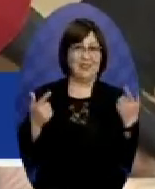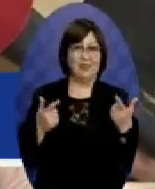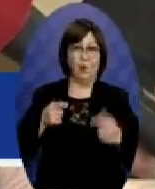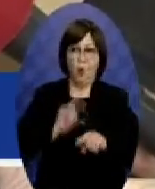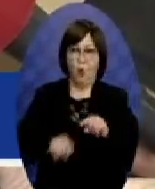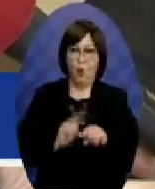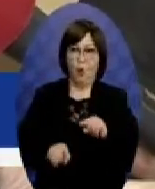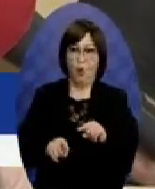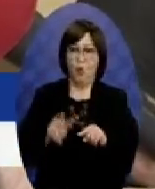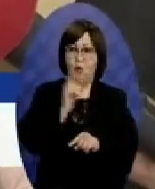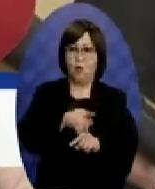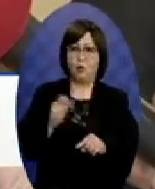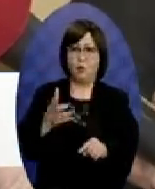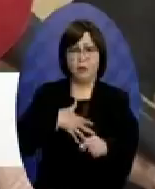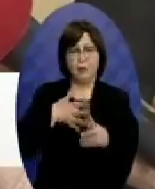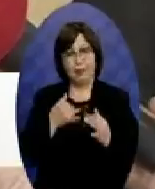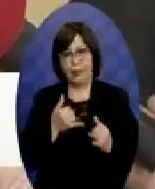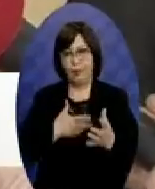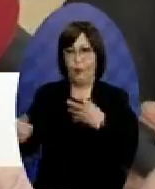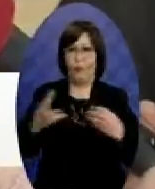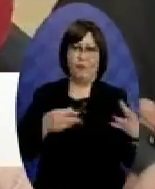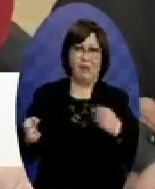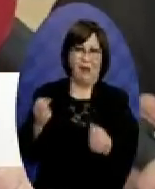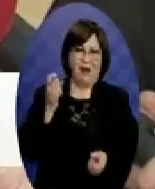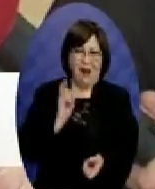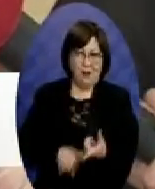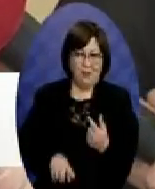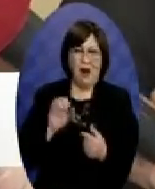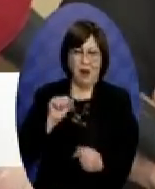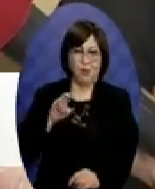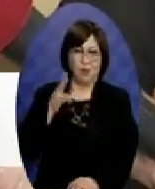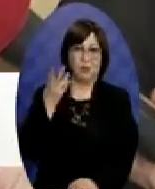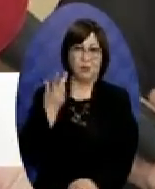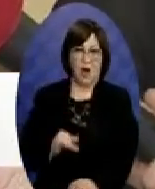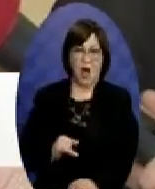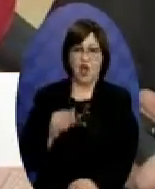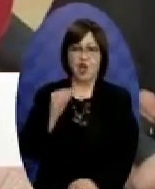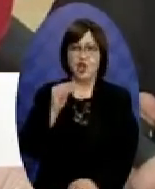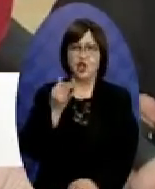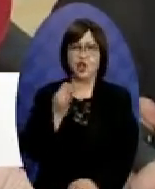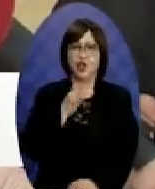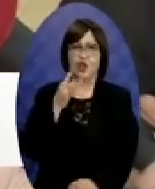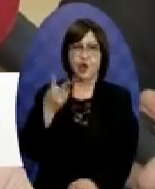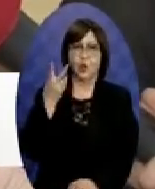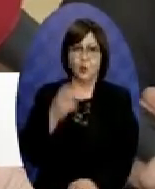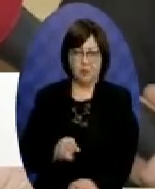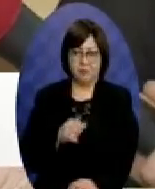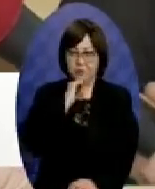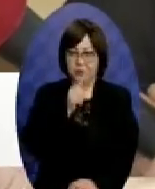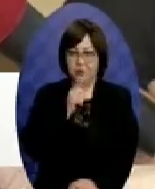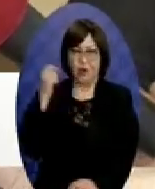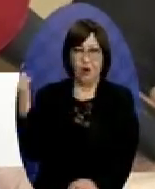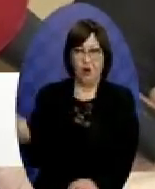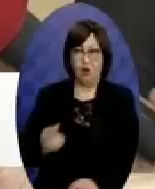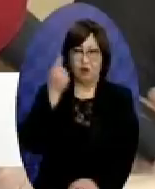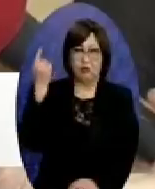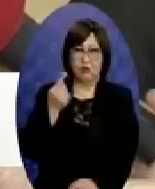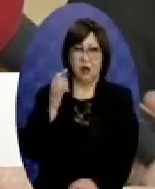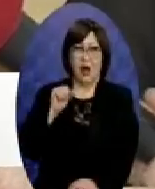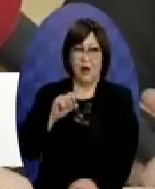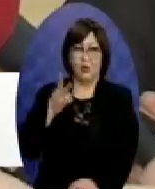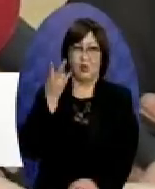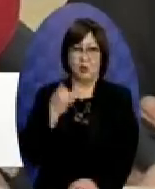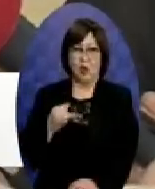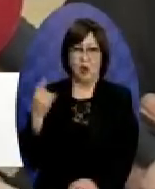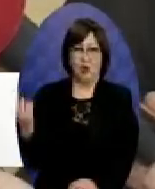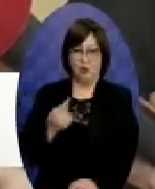байгаа ийм үе гэдэг бол та бүхэн маань ойлгох ёстой. За энэ бол энгийн үе биш юм аа. Өндөр дэгтэй ажиллах